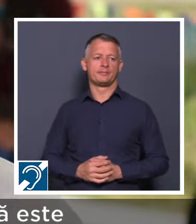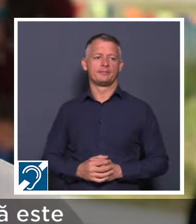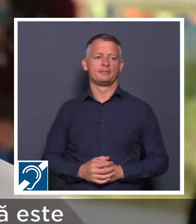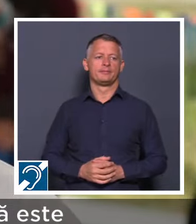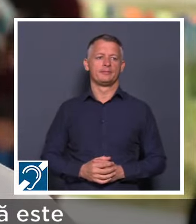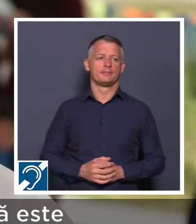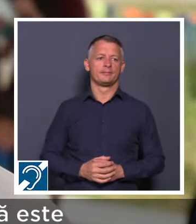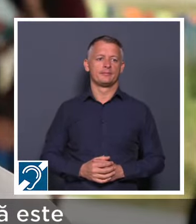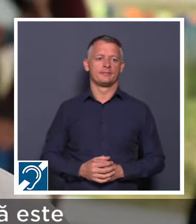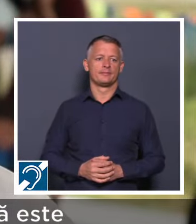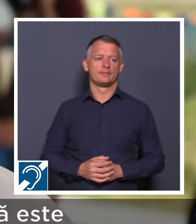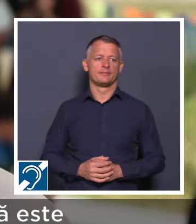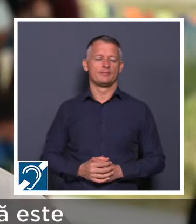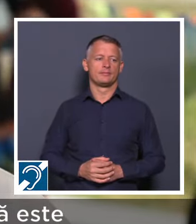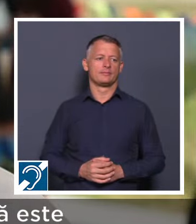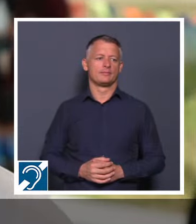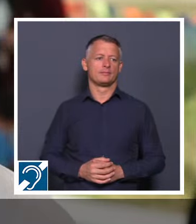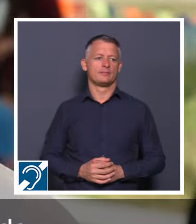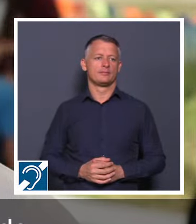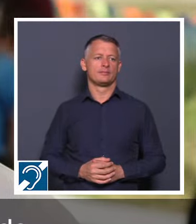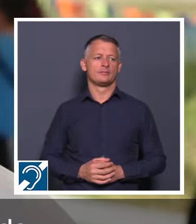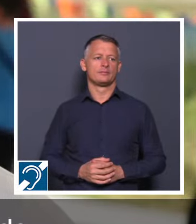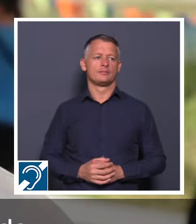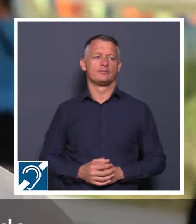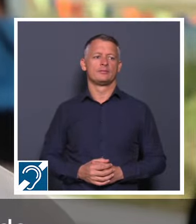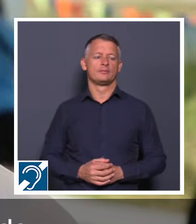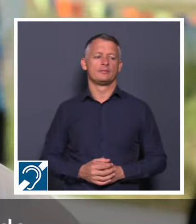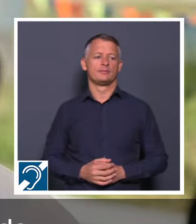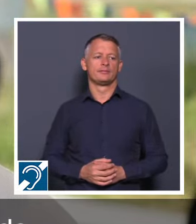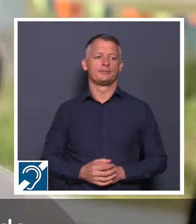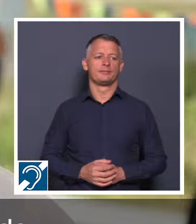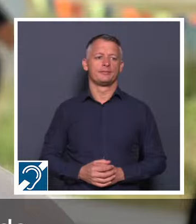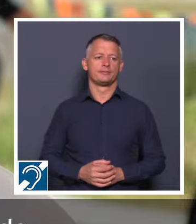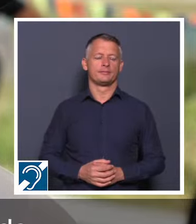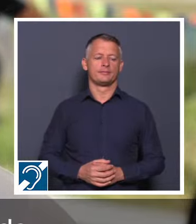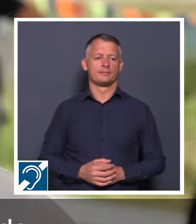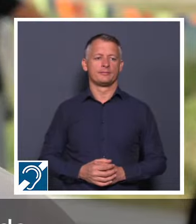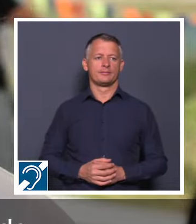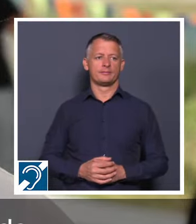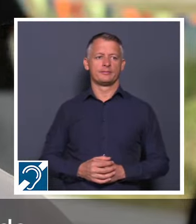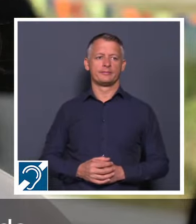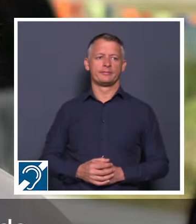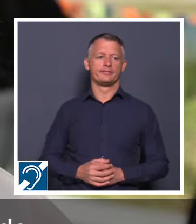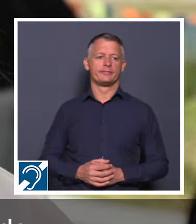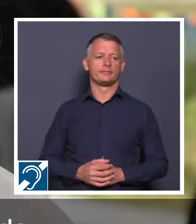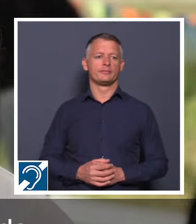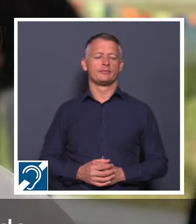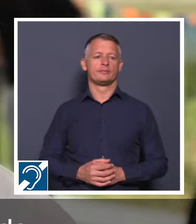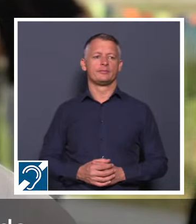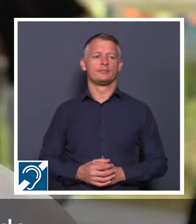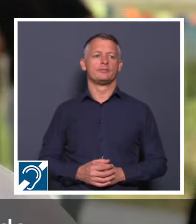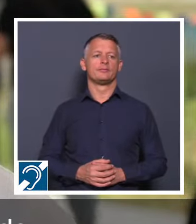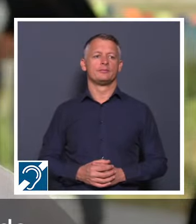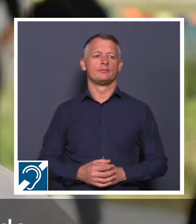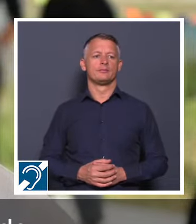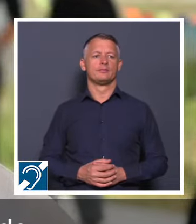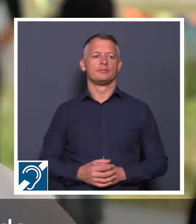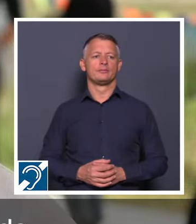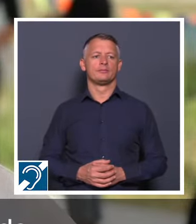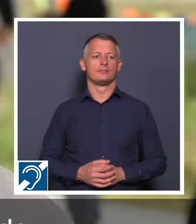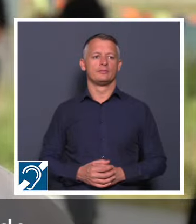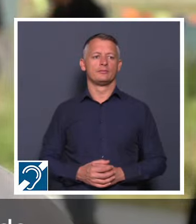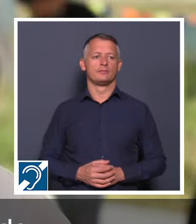психосоціальна допомога, спілкування були надані вчасно, в 90% випадків не буде